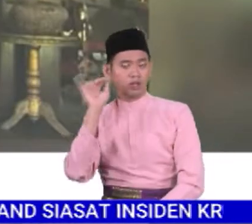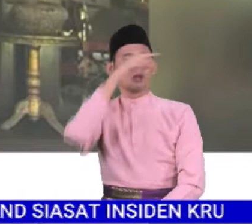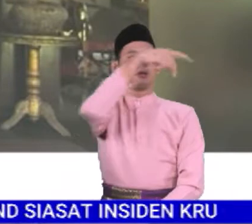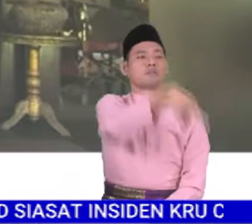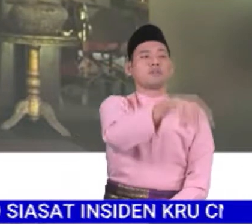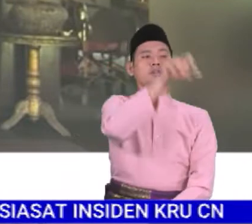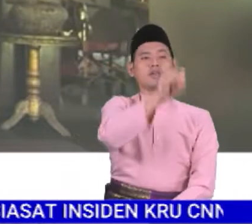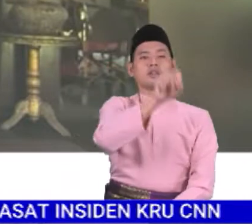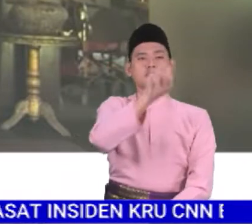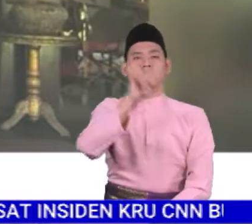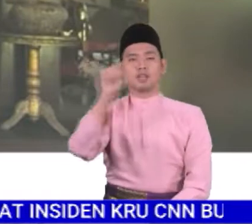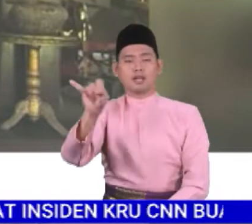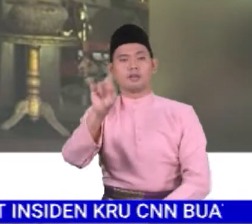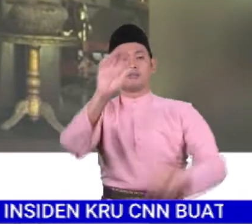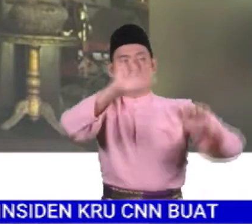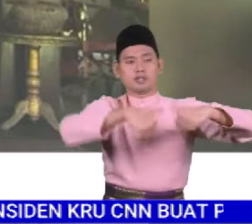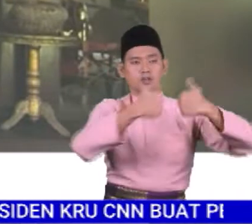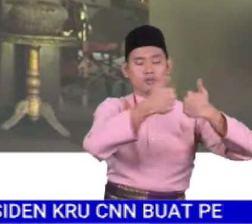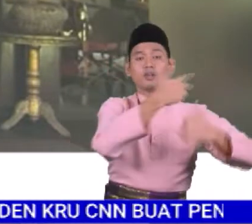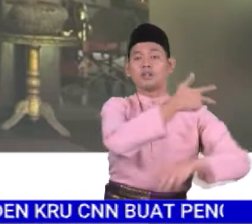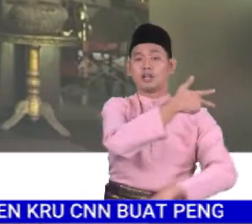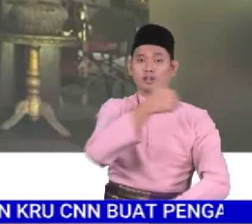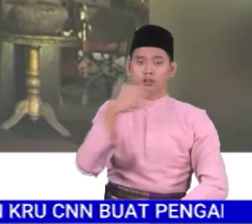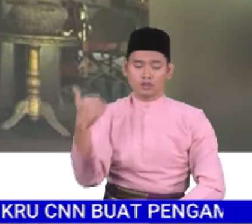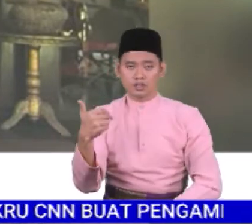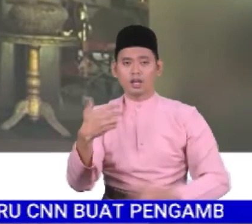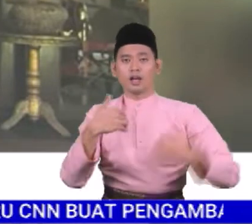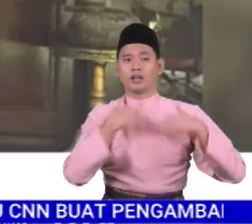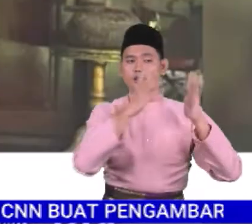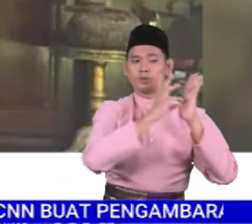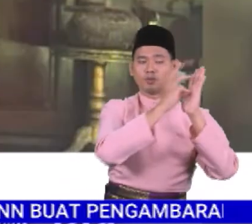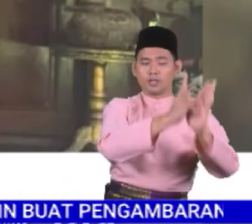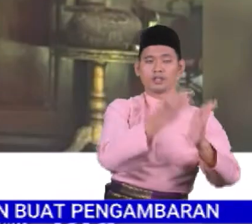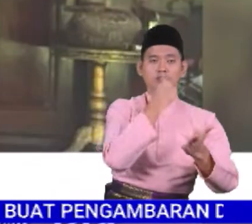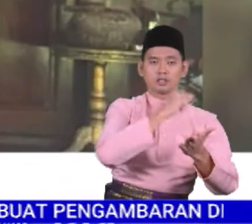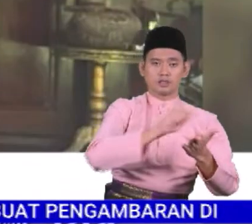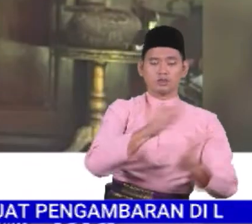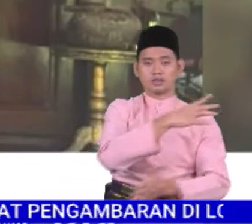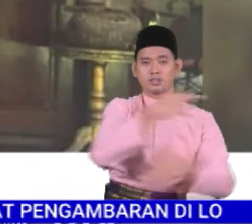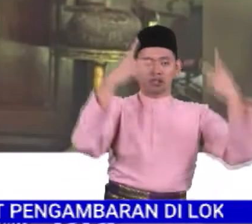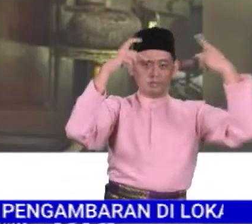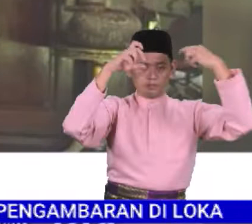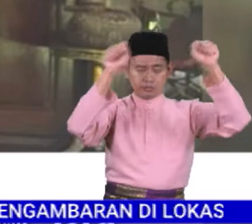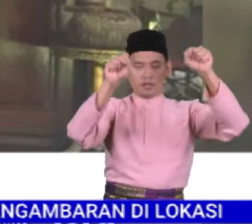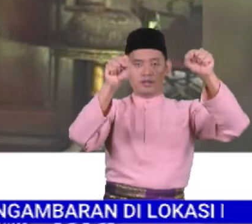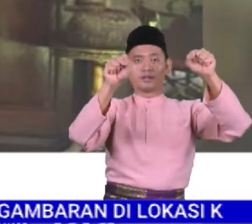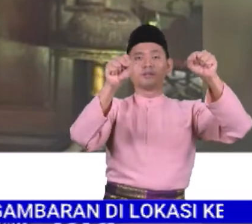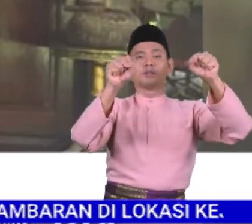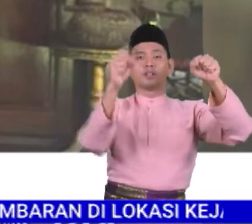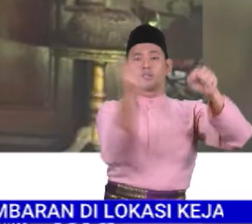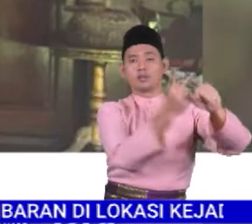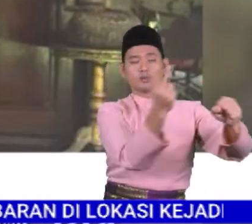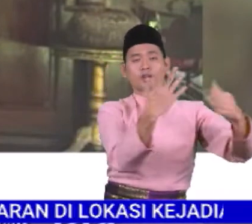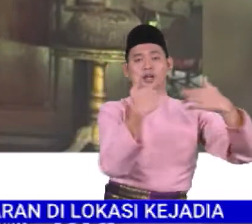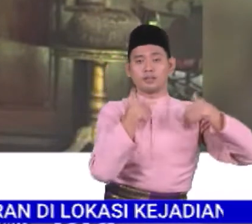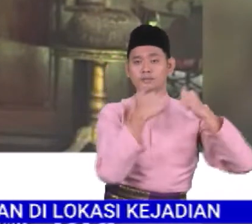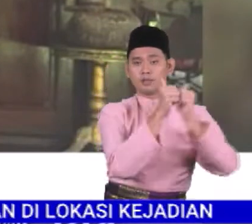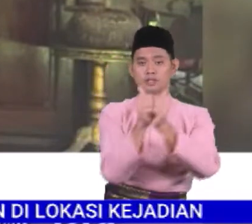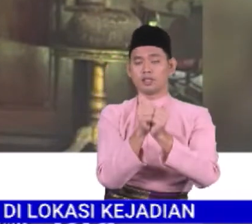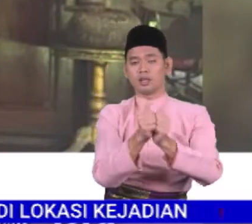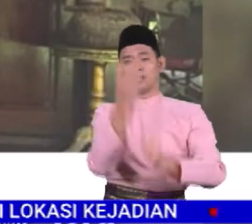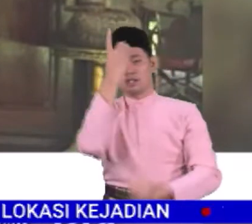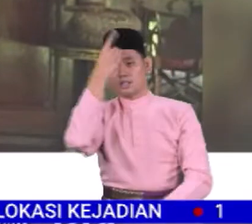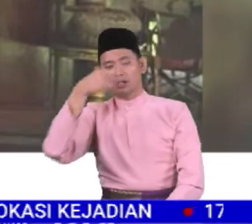pssa diwakili ketua umum Irawan dan wakil Agungnya Mickey era Puspita menurut